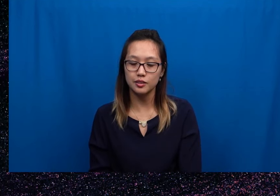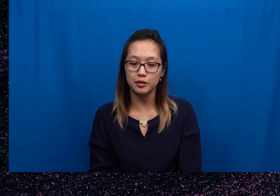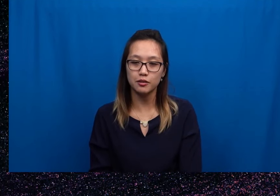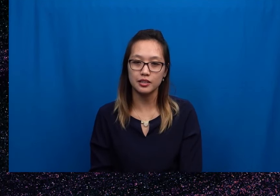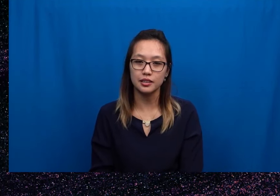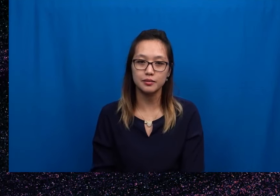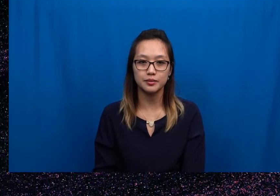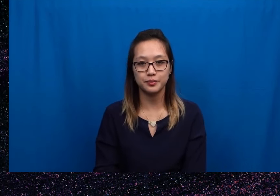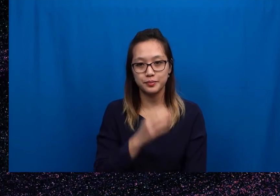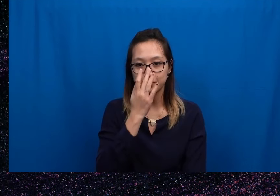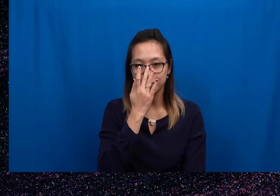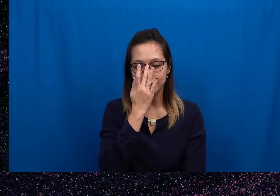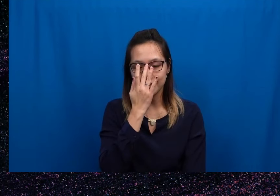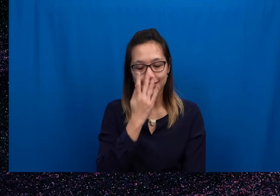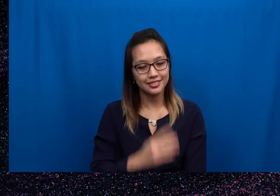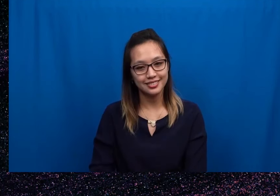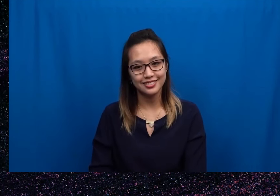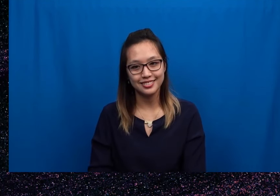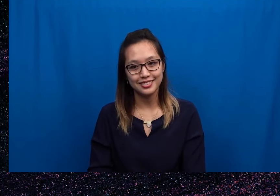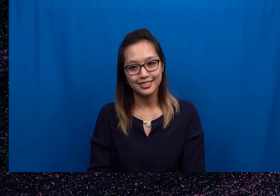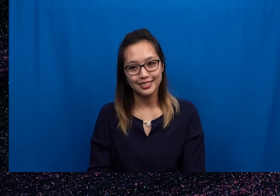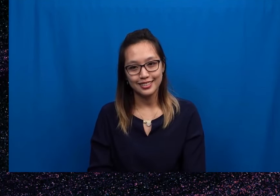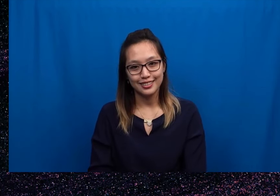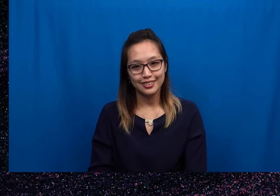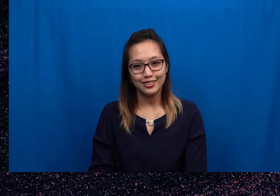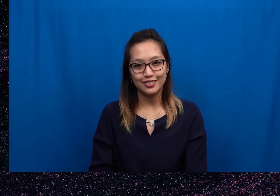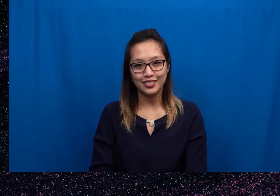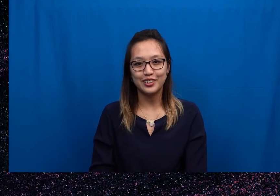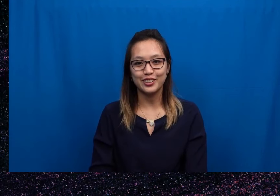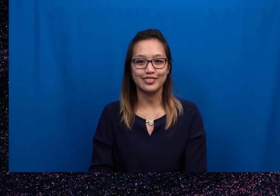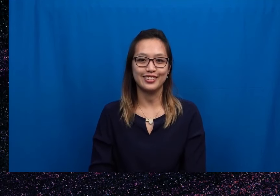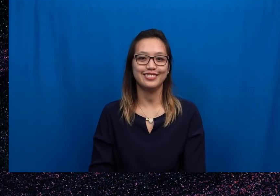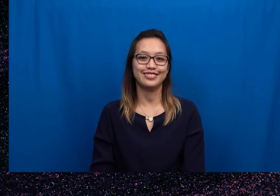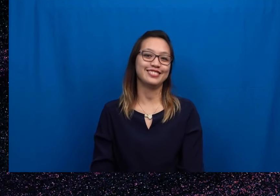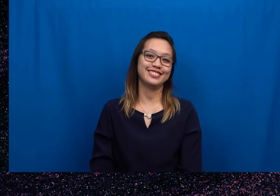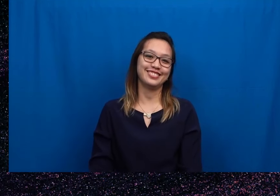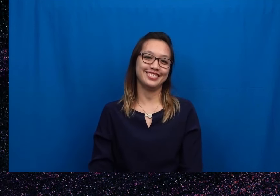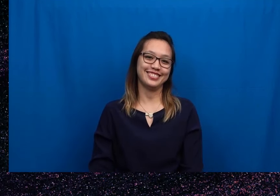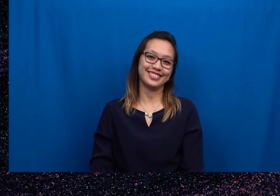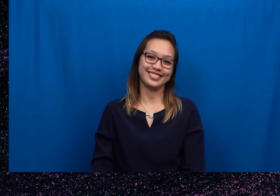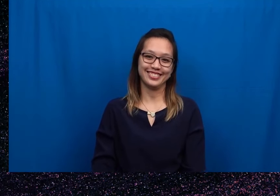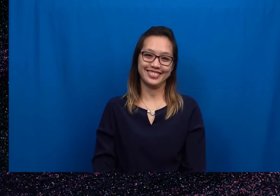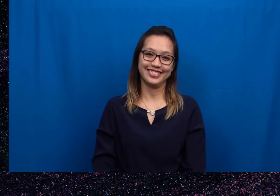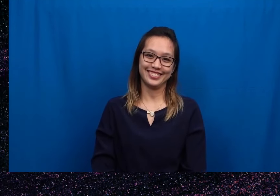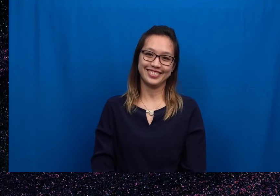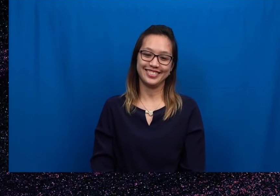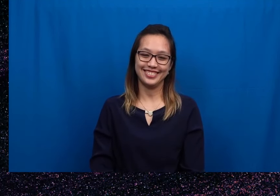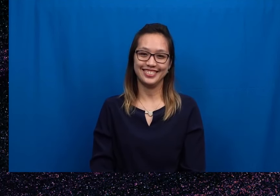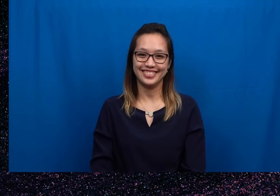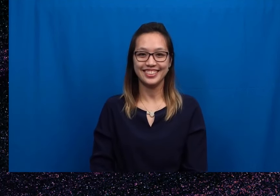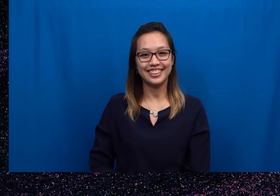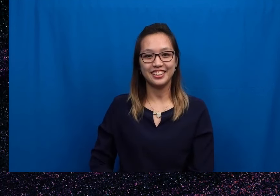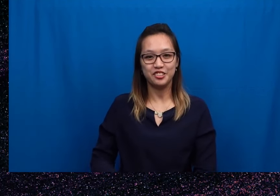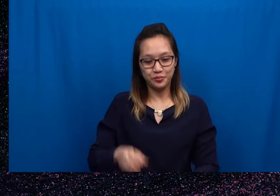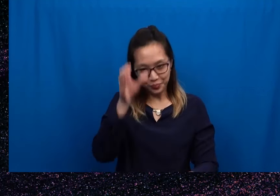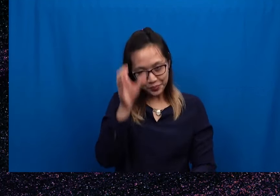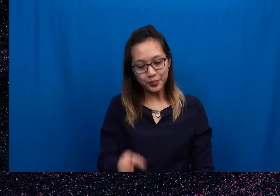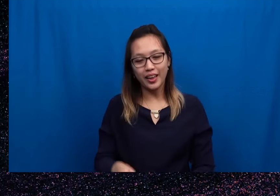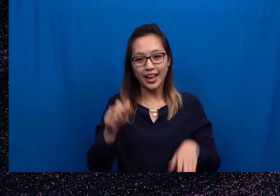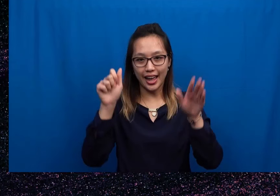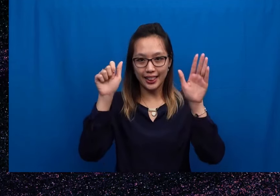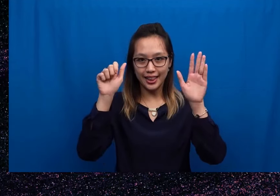menjadi najis. Dan karena itu apa yang dilakukan mereka? Ayat 16. Mereka mengaku mengenal Allah. Tetapi